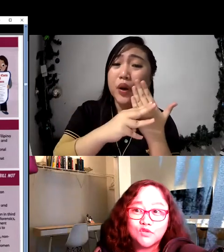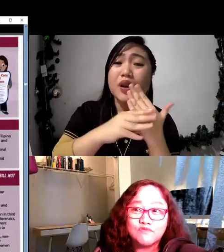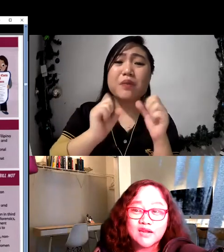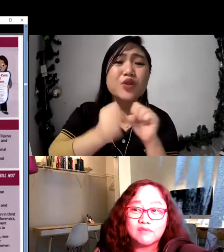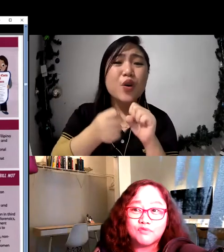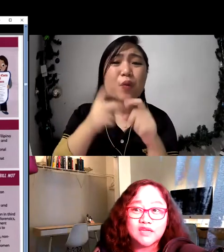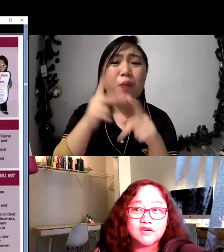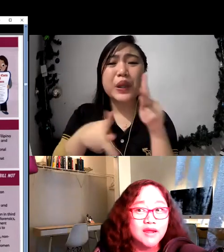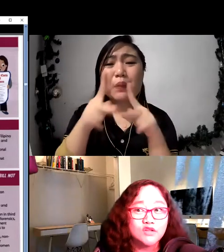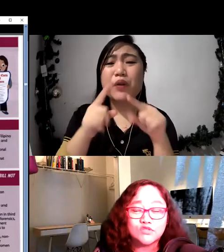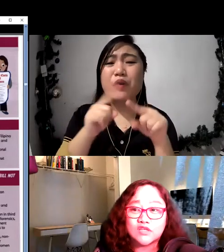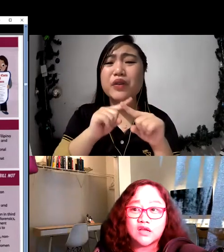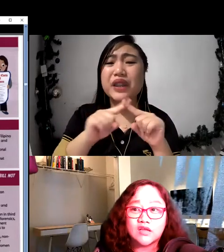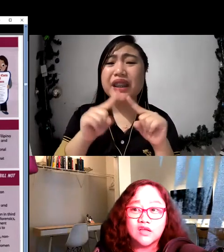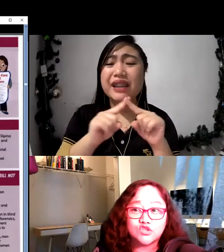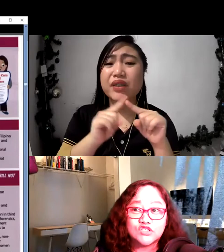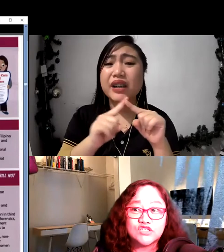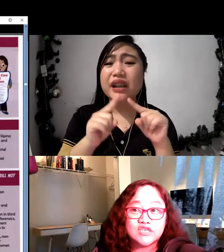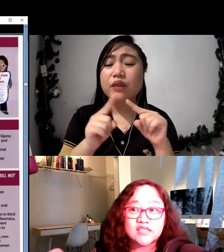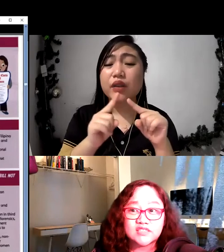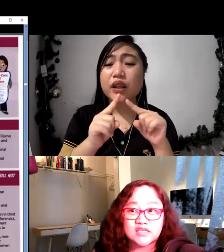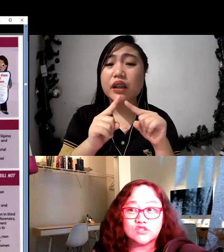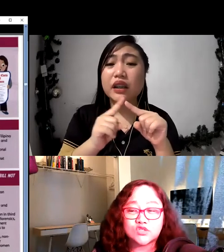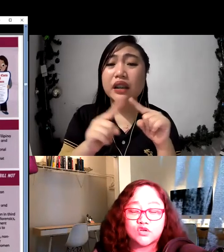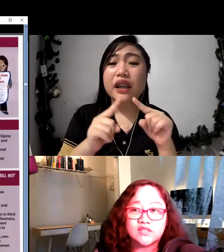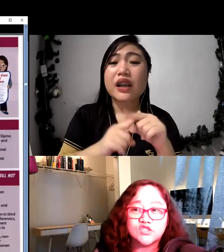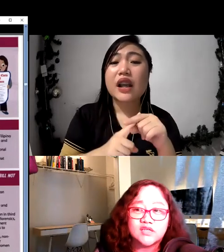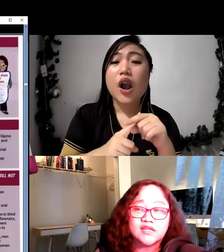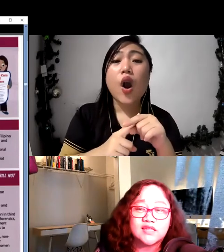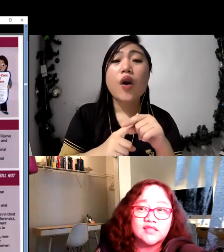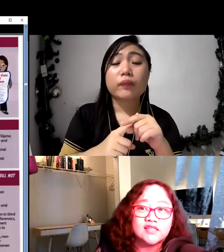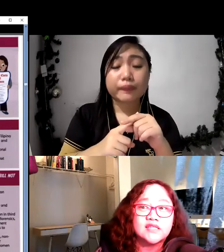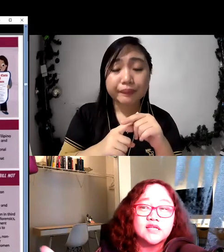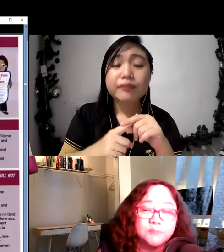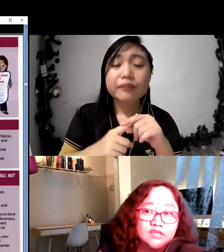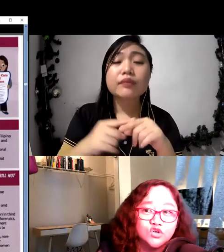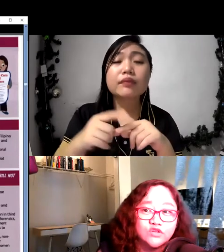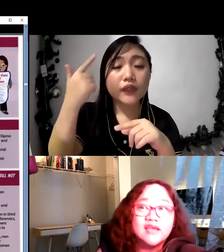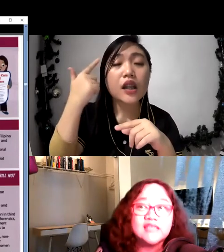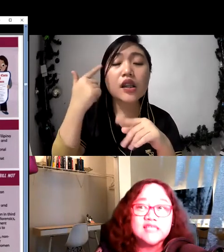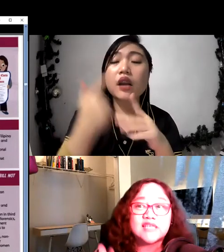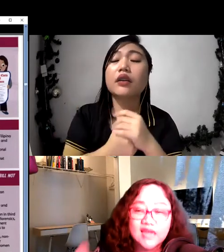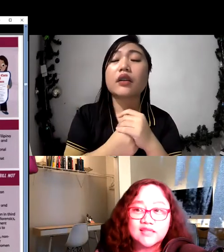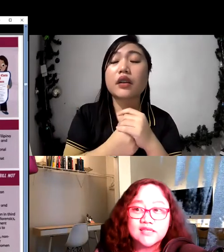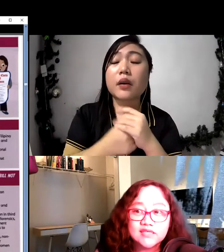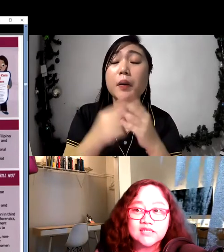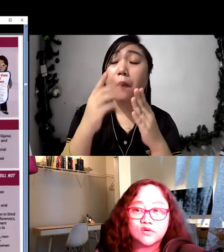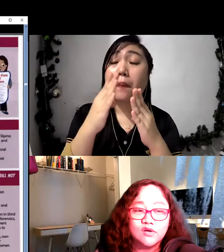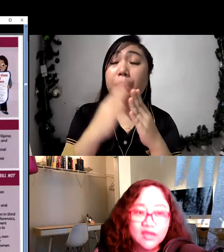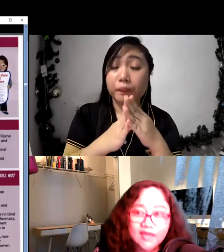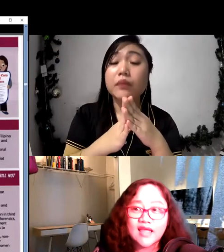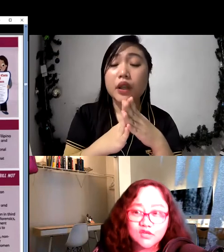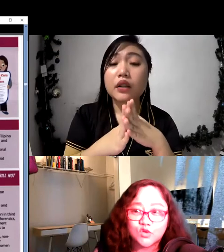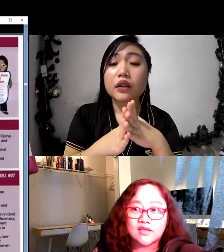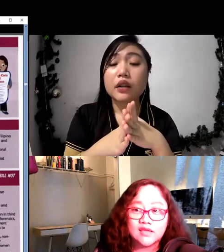you know, of their various so GSC, sexual orientation, gender identities and expression, and sex characteristics, no,